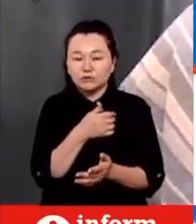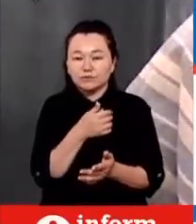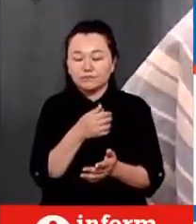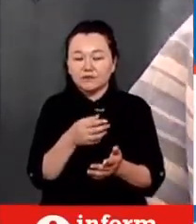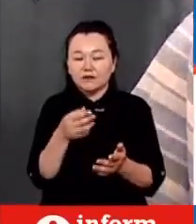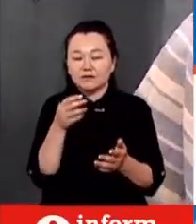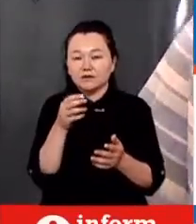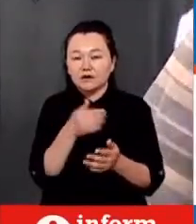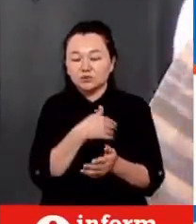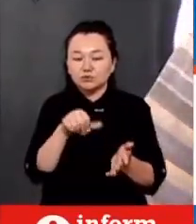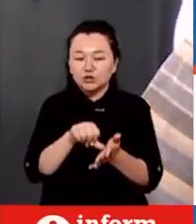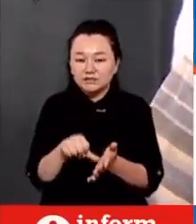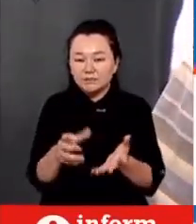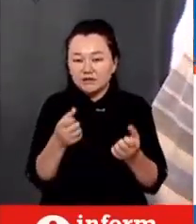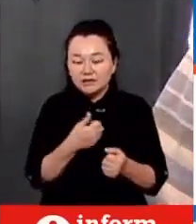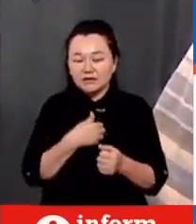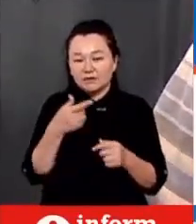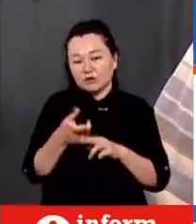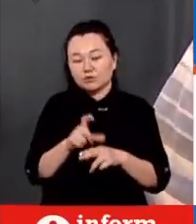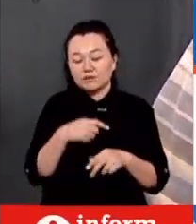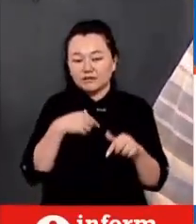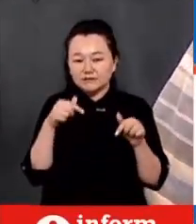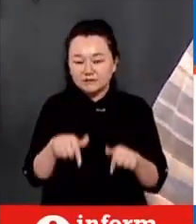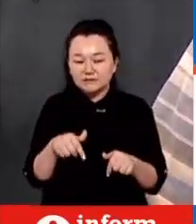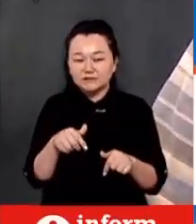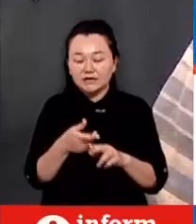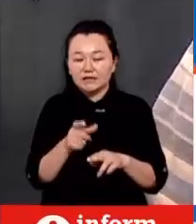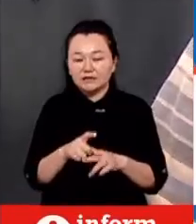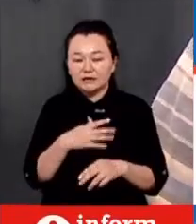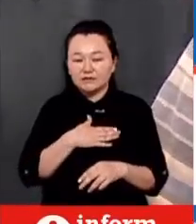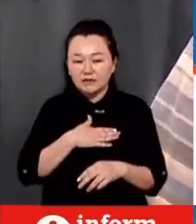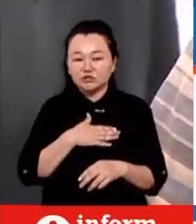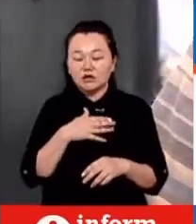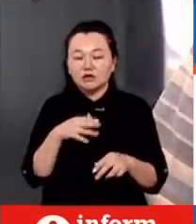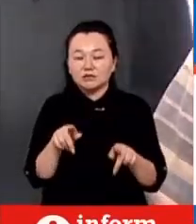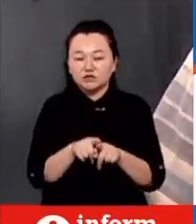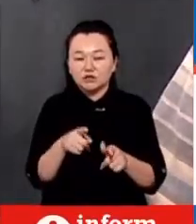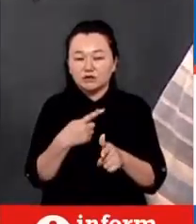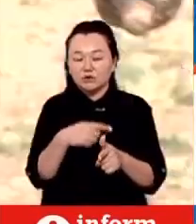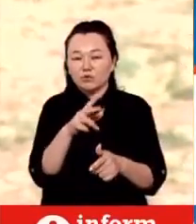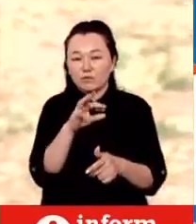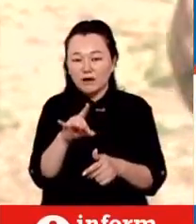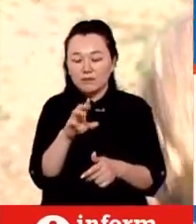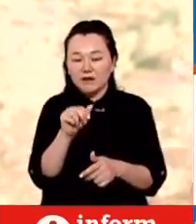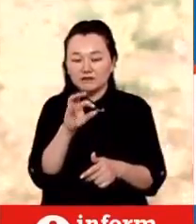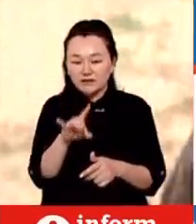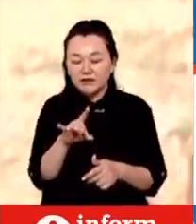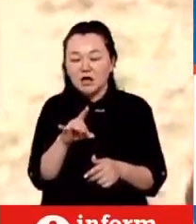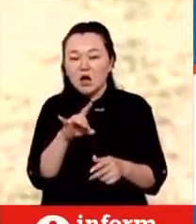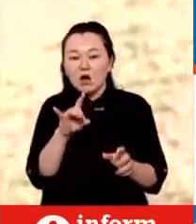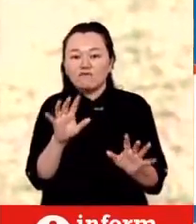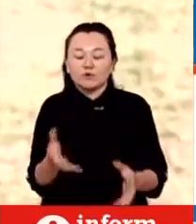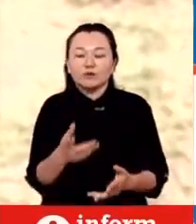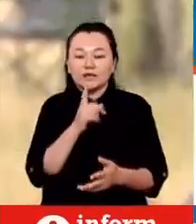захотелось принять участие Поэтому я здесь вот мой персонаж именуется также его зовут Кумар баттер и вдруг в